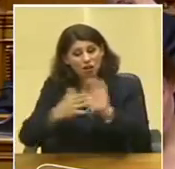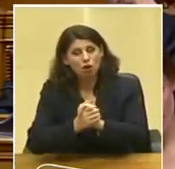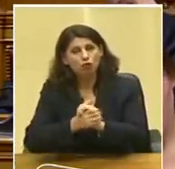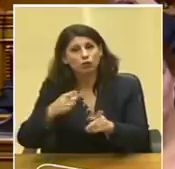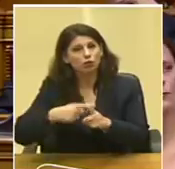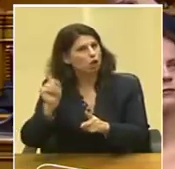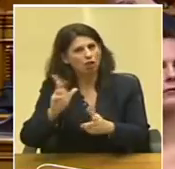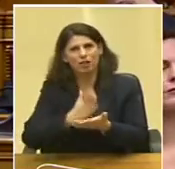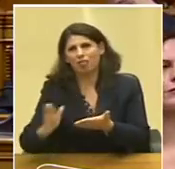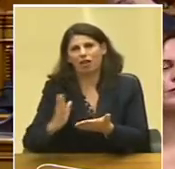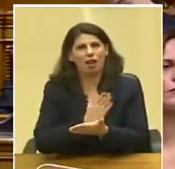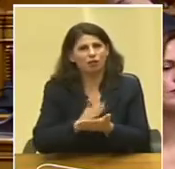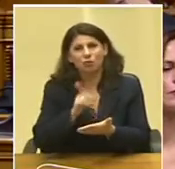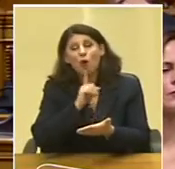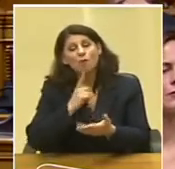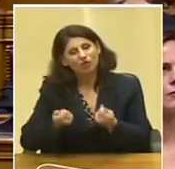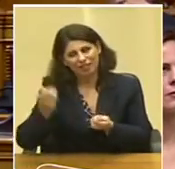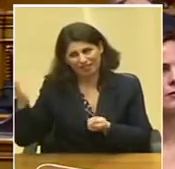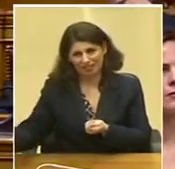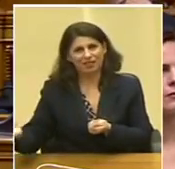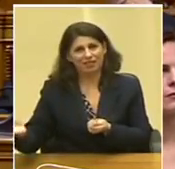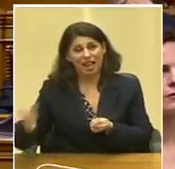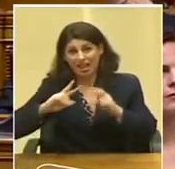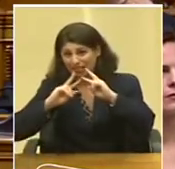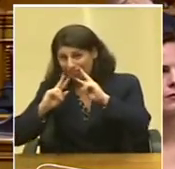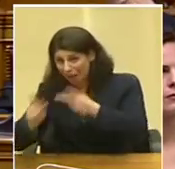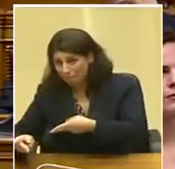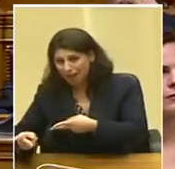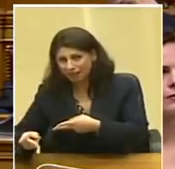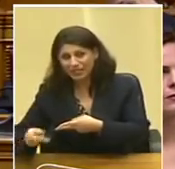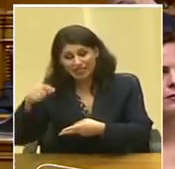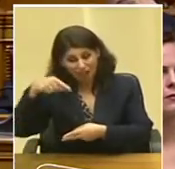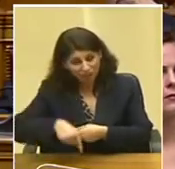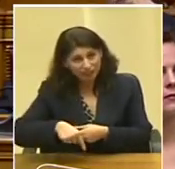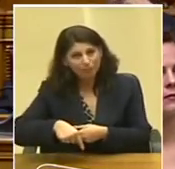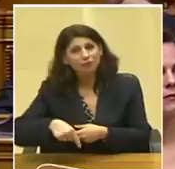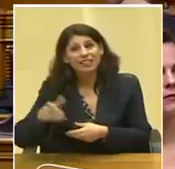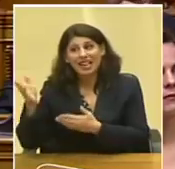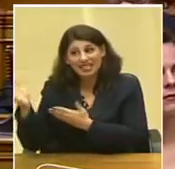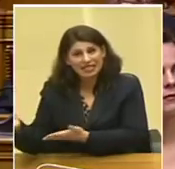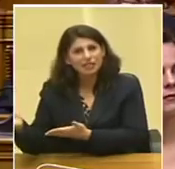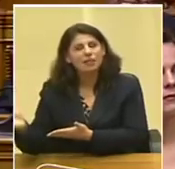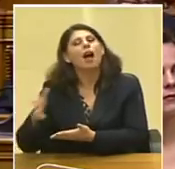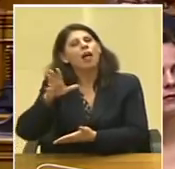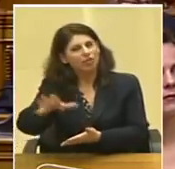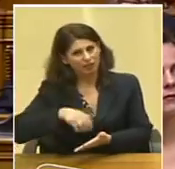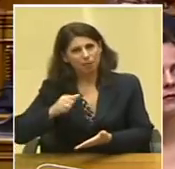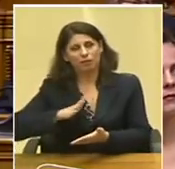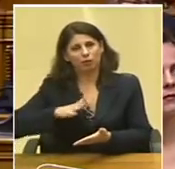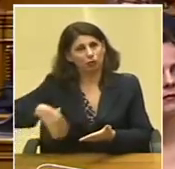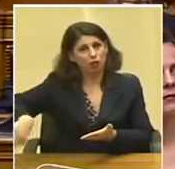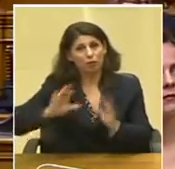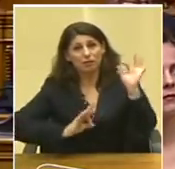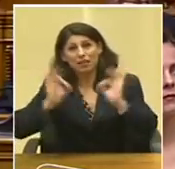να τους διχάσουμε όπως κάνετε εσείς. Και την απάντησή τους και αυτοί, αλλά και εσείς, θα την πάρετε από το λαό της Μακεδονίας